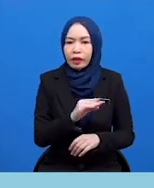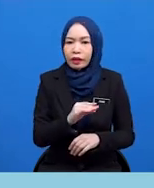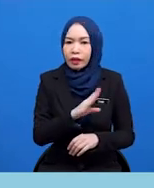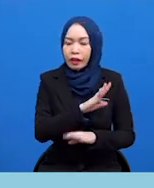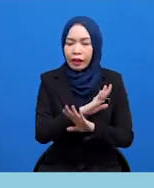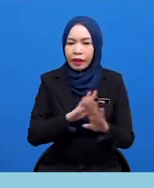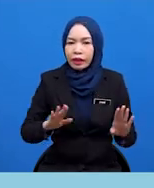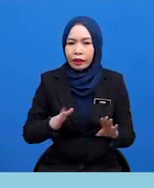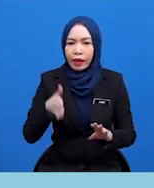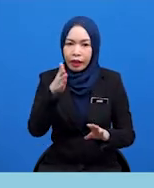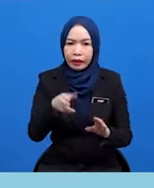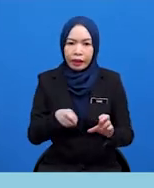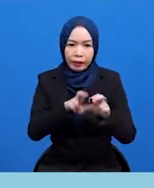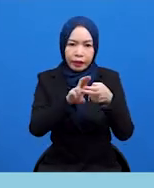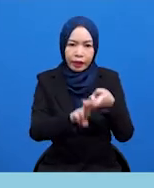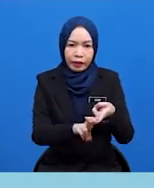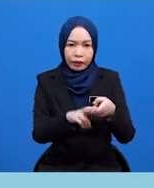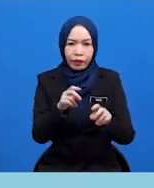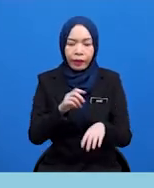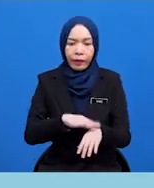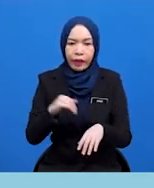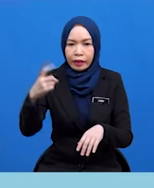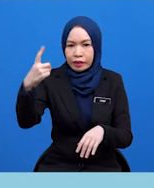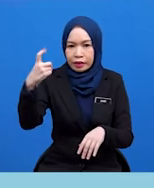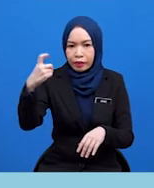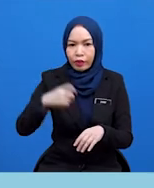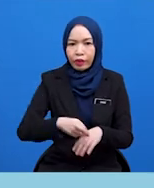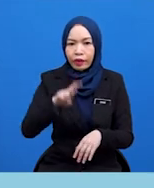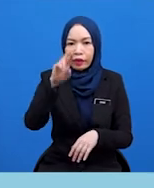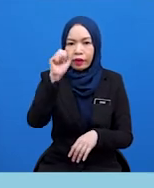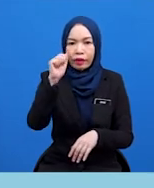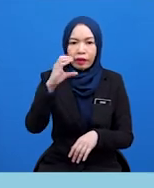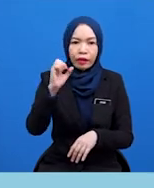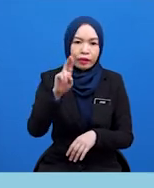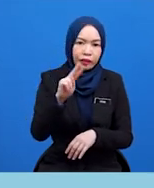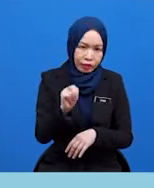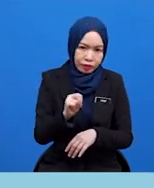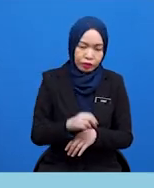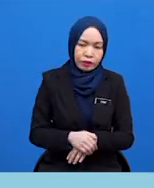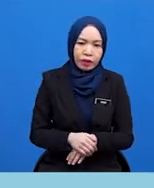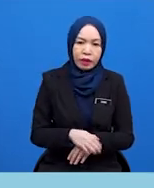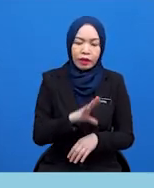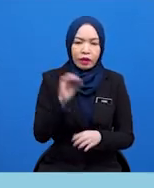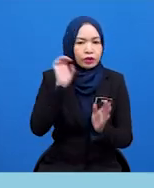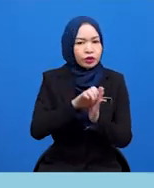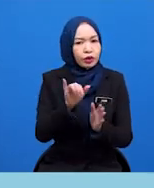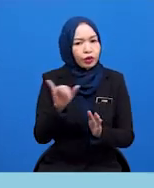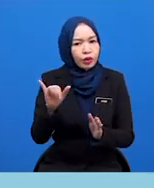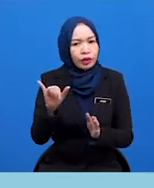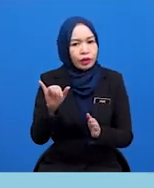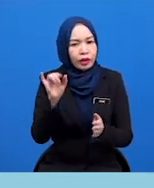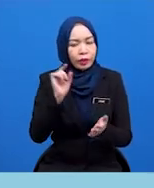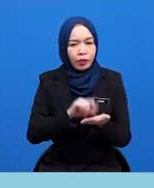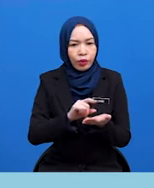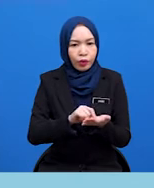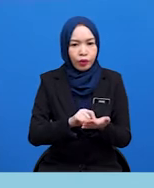kepada penggunaan racun serangga. Contoh penggunaan burung hantu, helang dan ular untuk mengawal